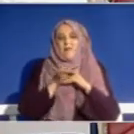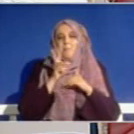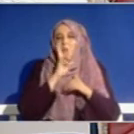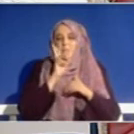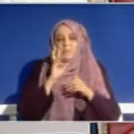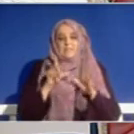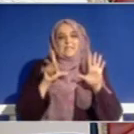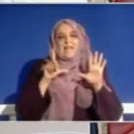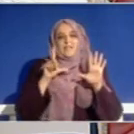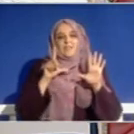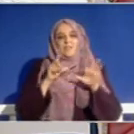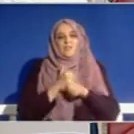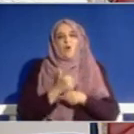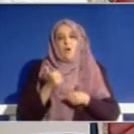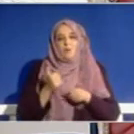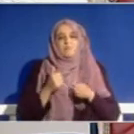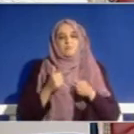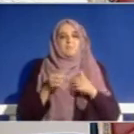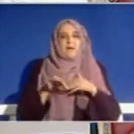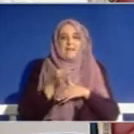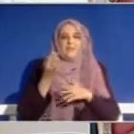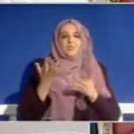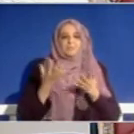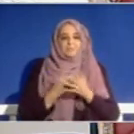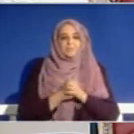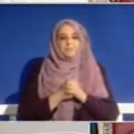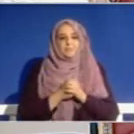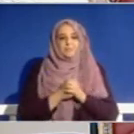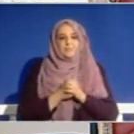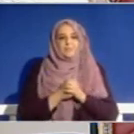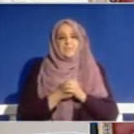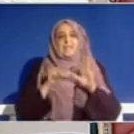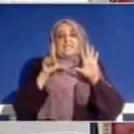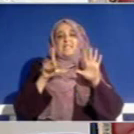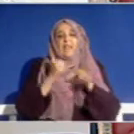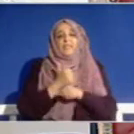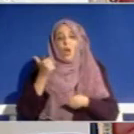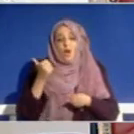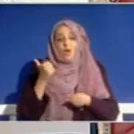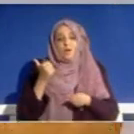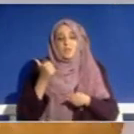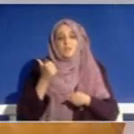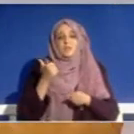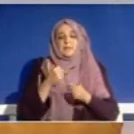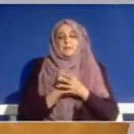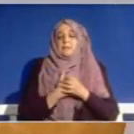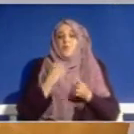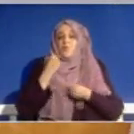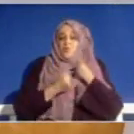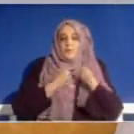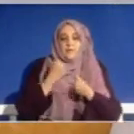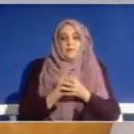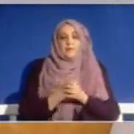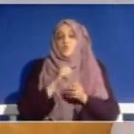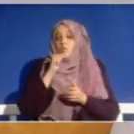الشيخ 7 سنوات زواج دفع كل دراهم والسيارة وكذا 7 سنوات جحيم يعني إيه دون أطفال دون أولاد وعلى